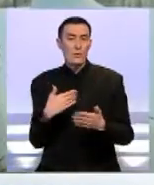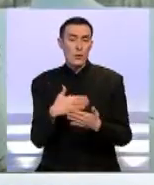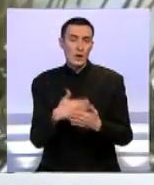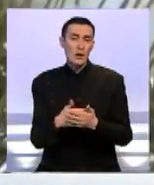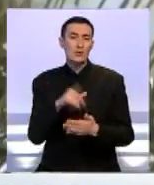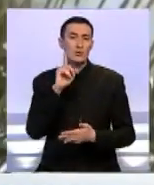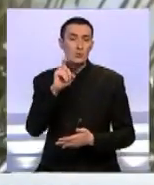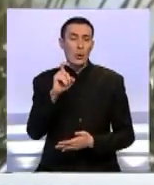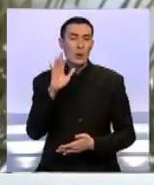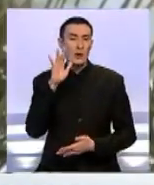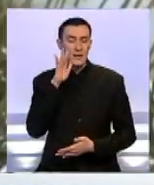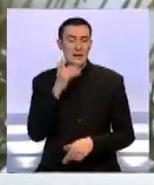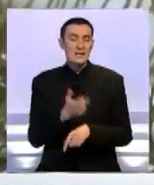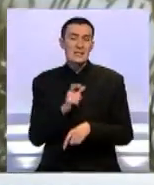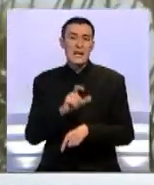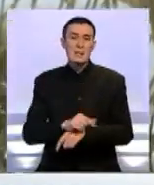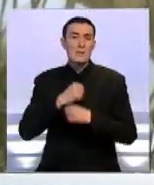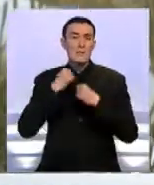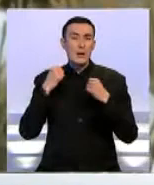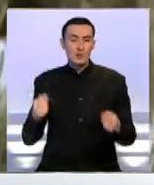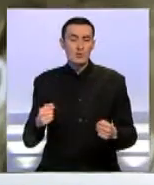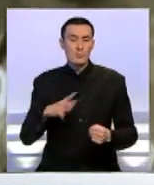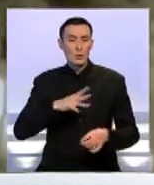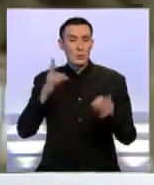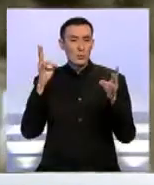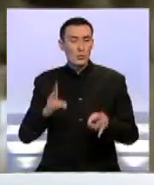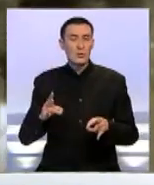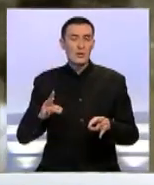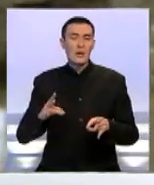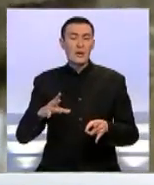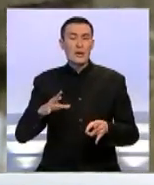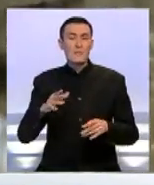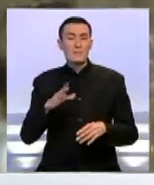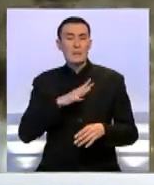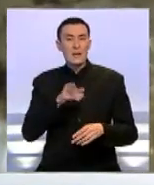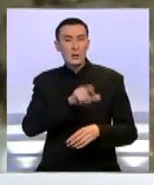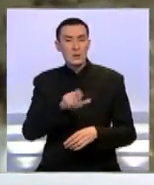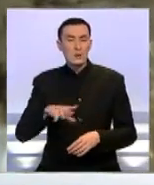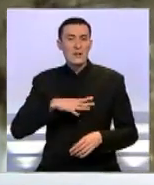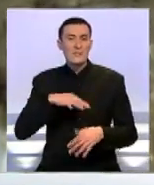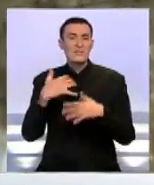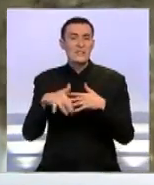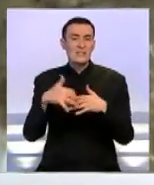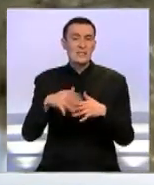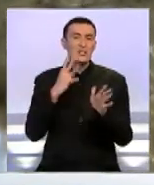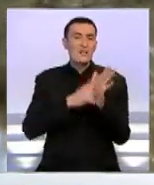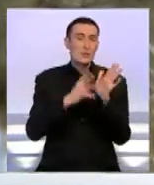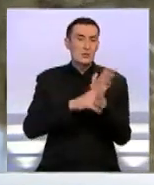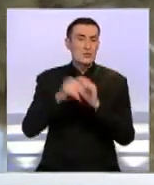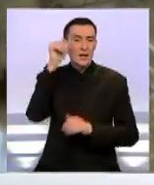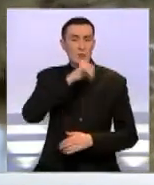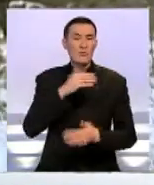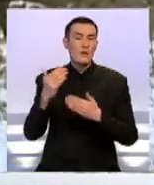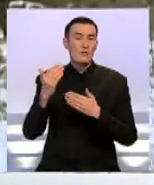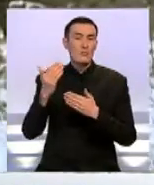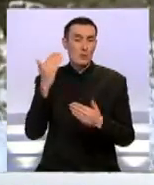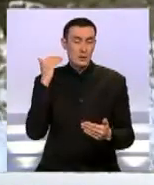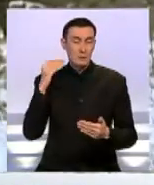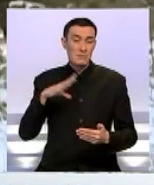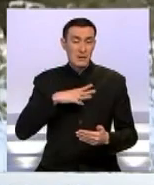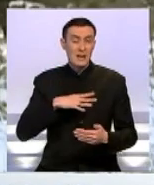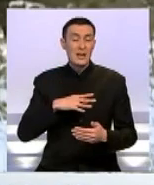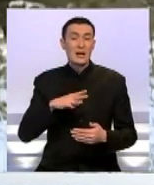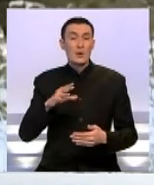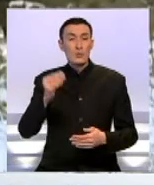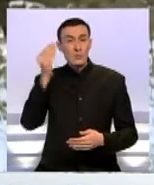100 лет. Самый большой урон естественным зеленым насаждениям браконьеры нанесли в середине 90-х годов прошлого столетия.